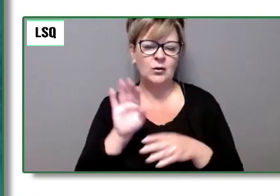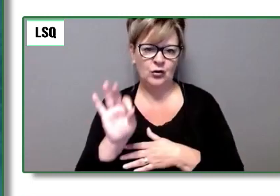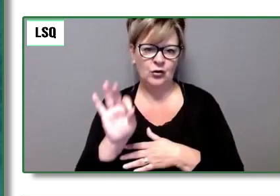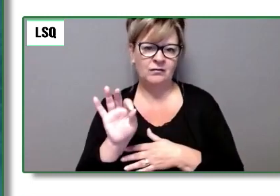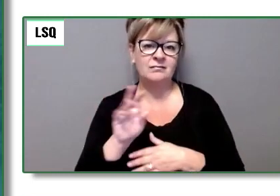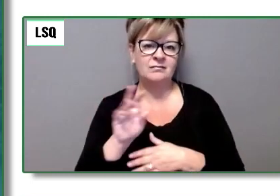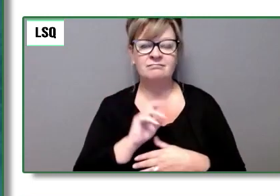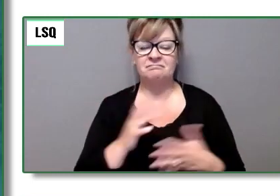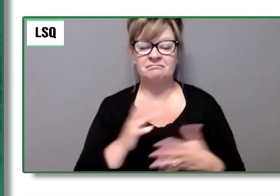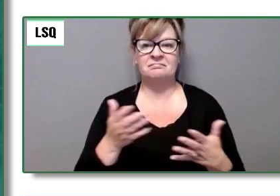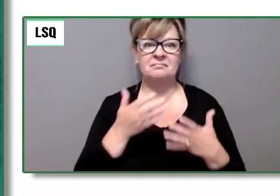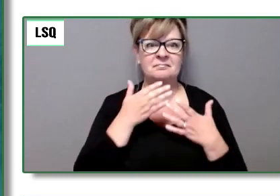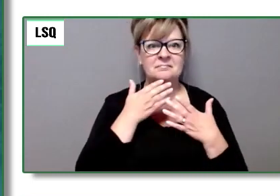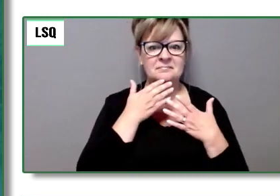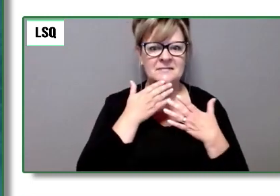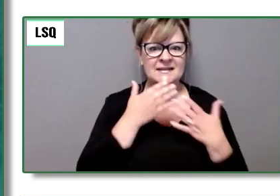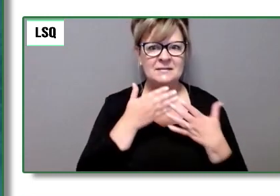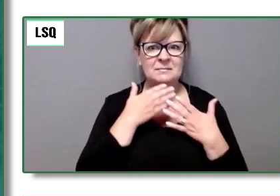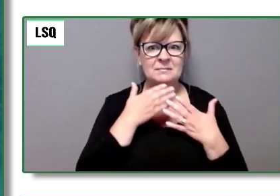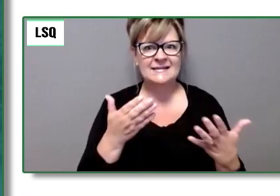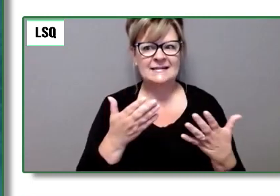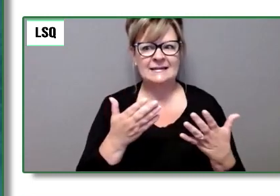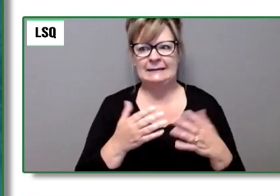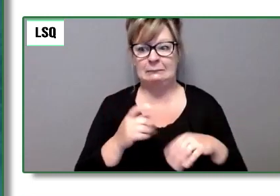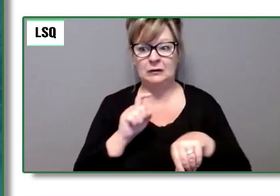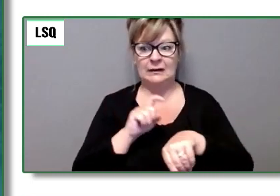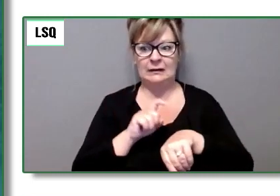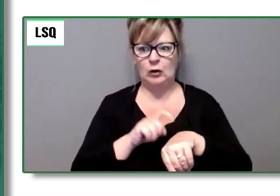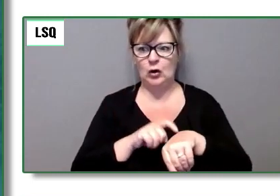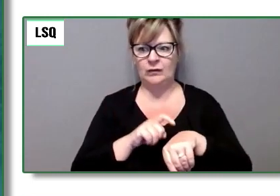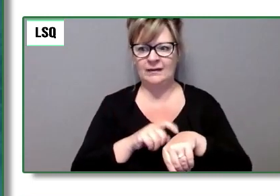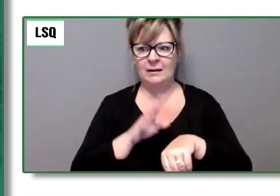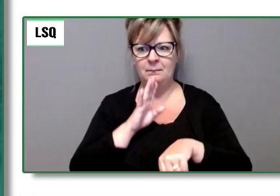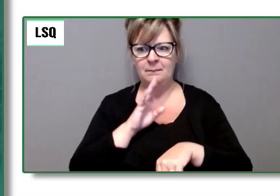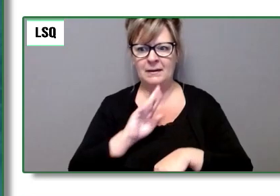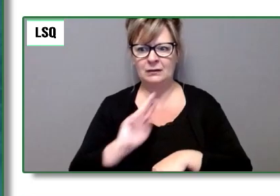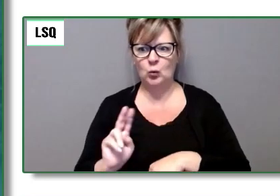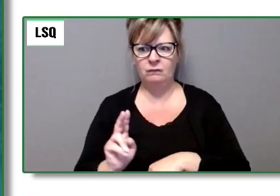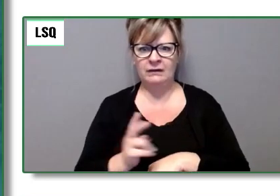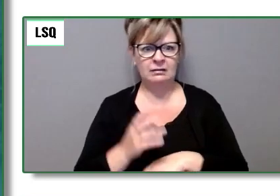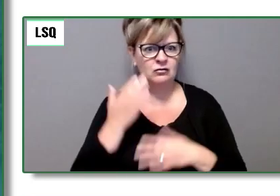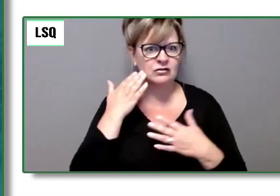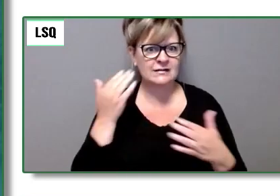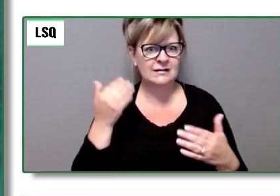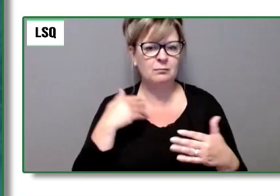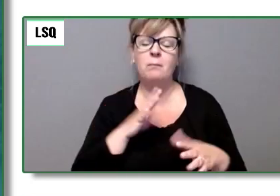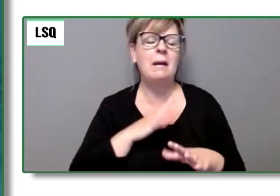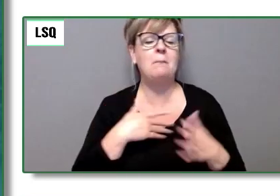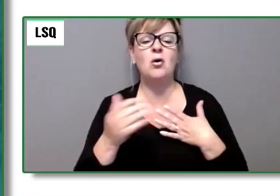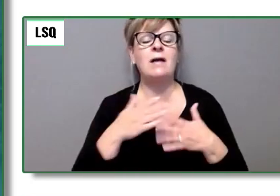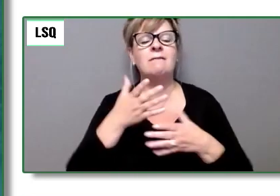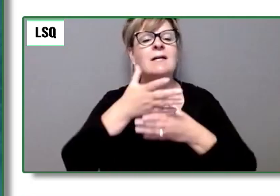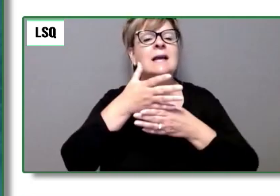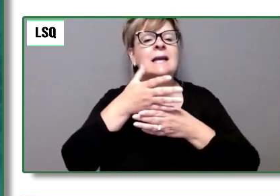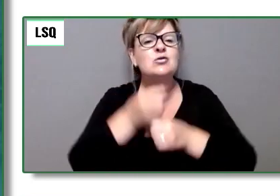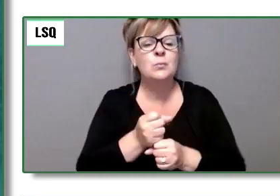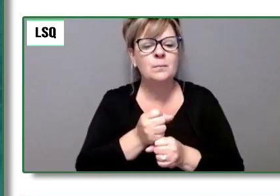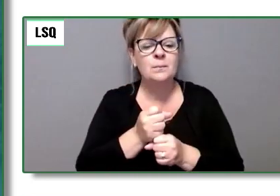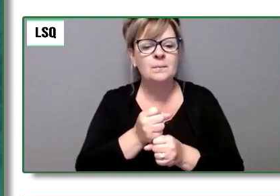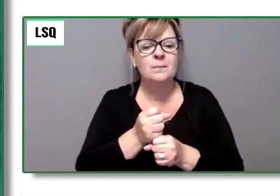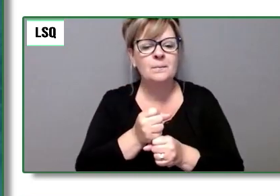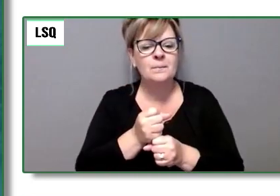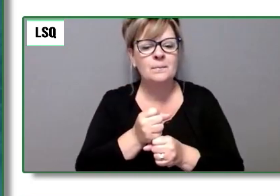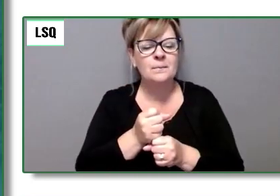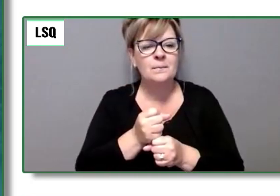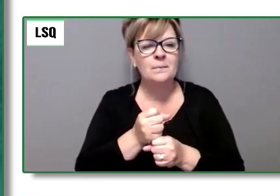pour résumer, je crois que de se diriger sur l'eau, sur les pistes, sur les rivières, en